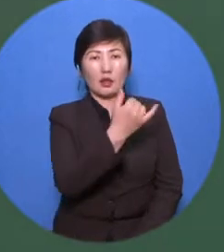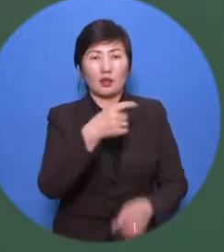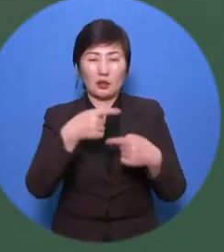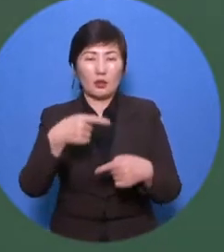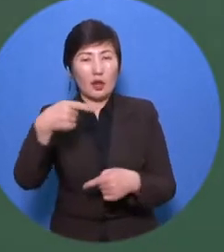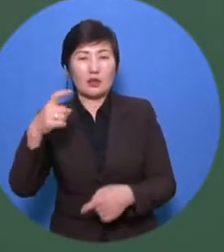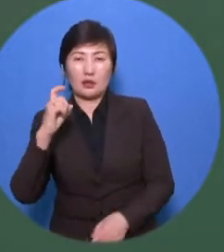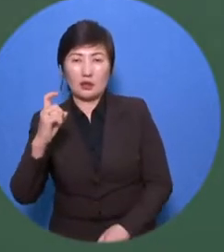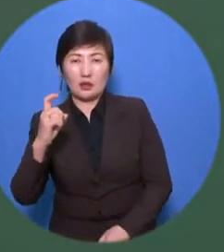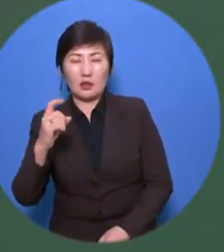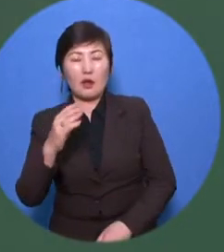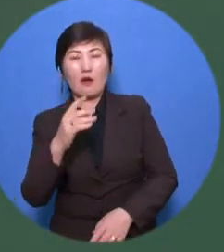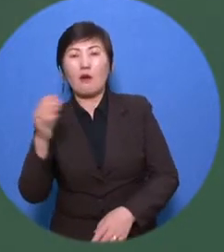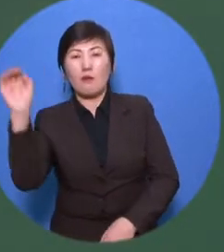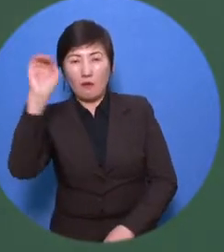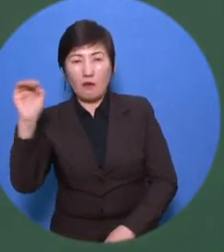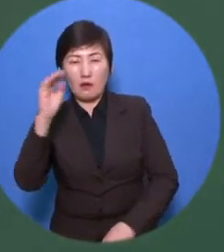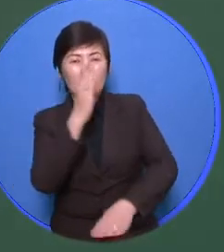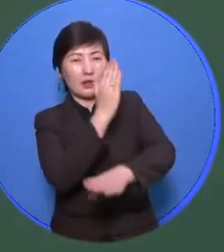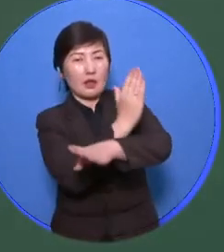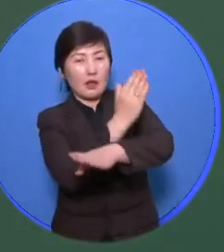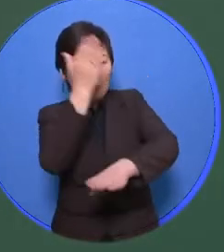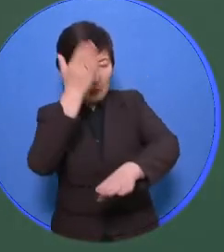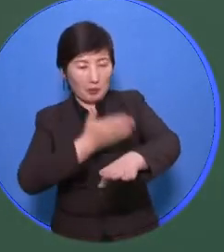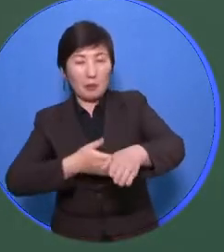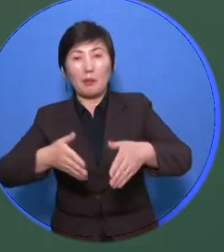гэсэн функцийнхээ графикийг байгуулж болох юм аа.